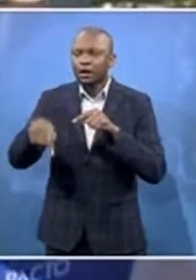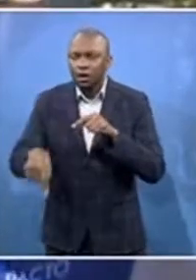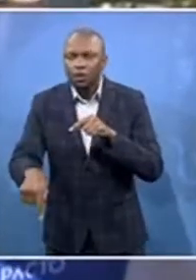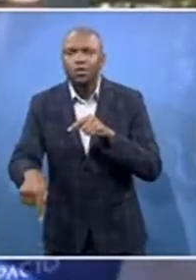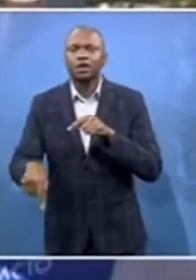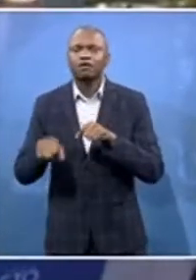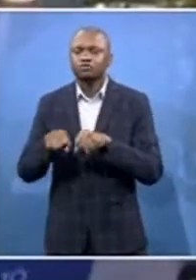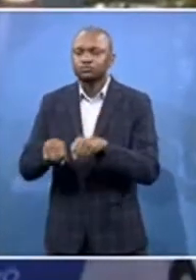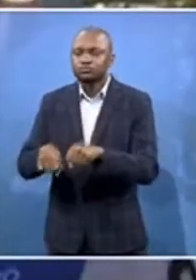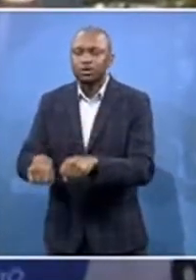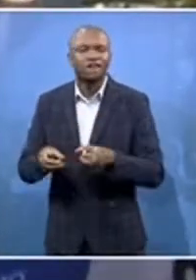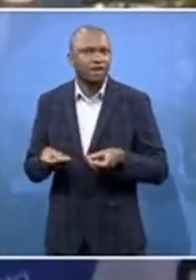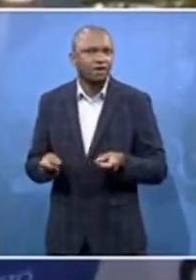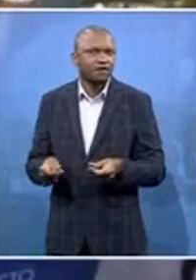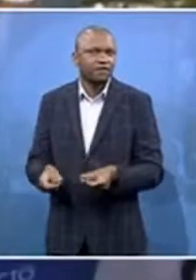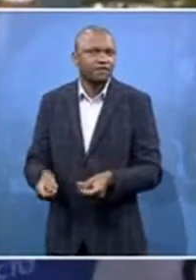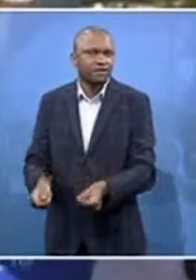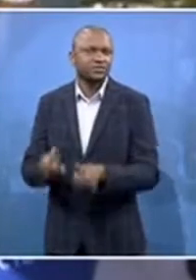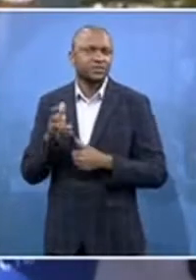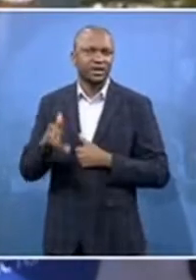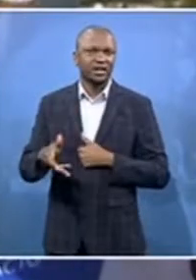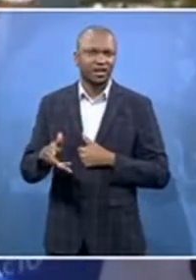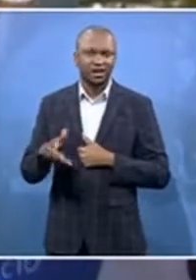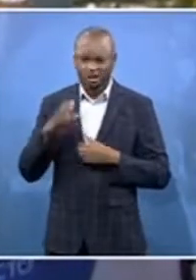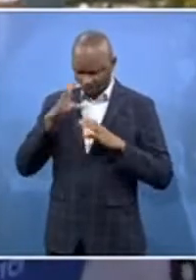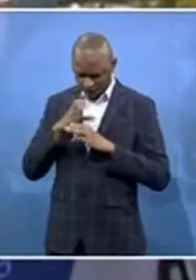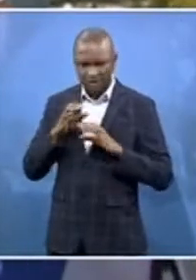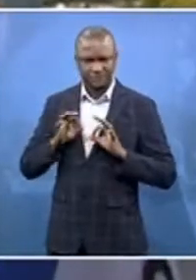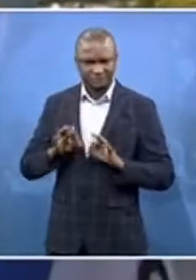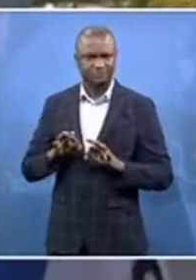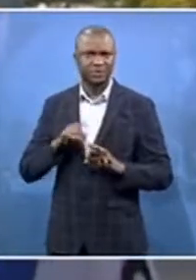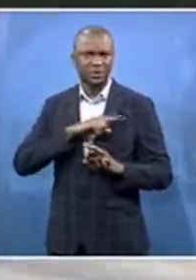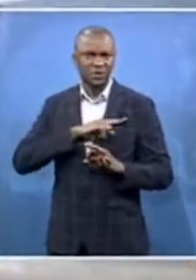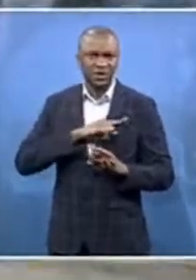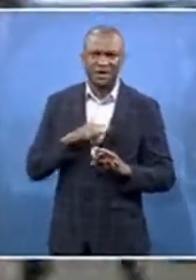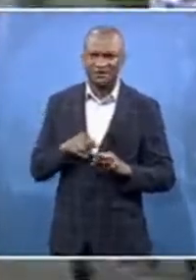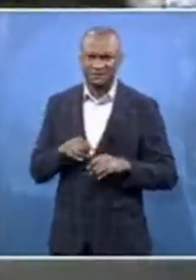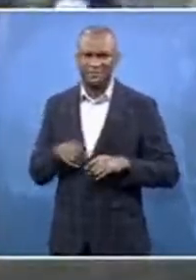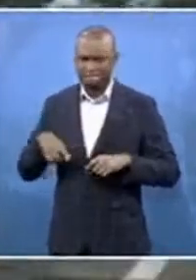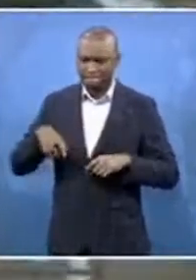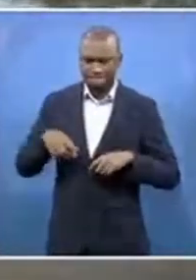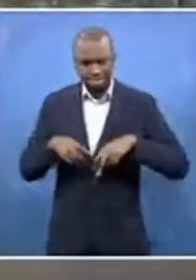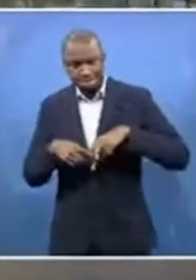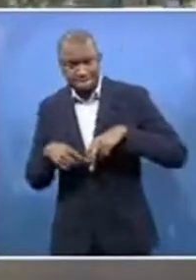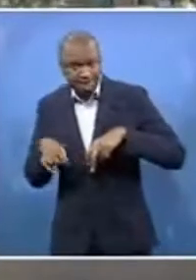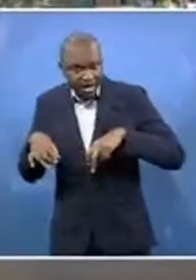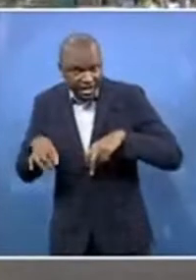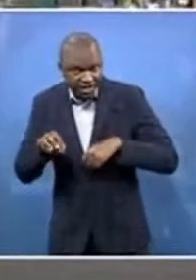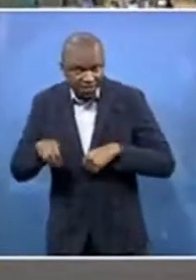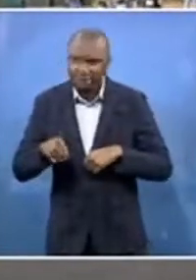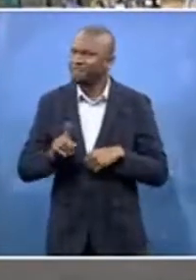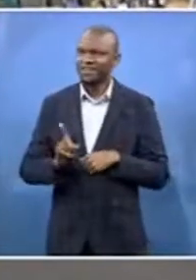it's quite a fast finish so if you have a kick on the bunch you should stay away especially I'm not that fast of a sprinter sikabale